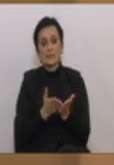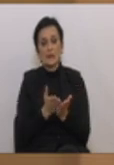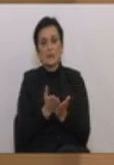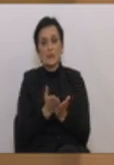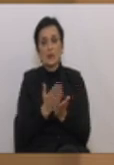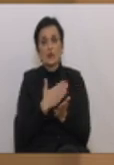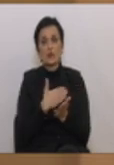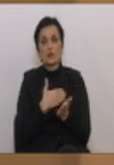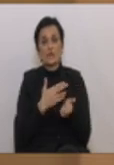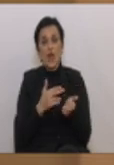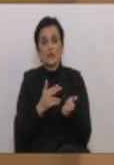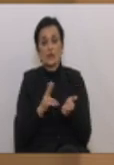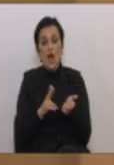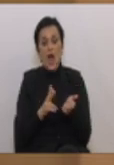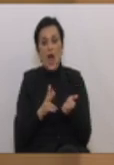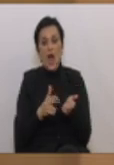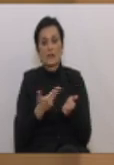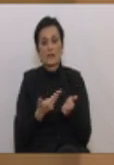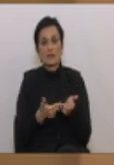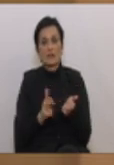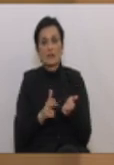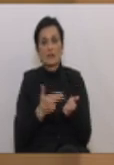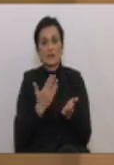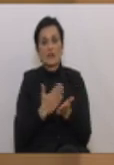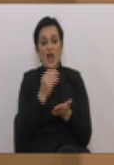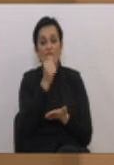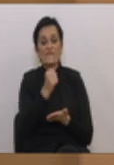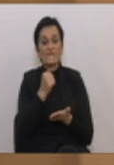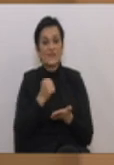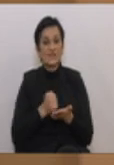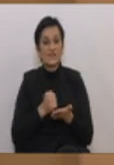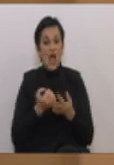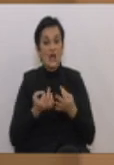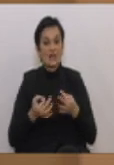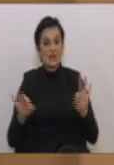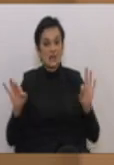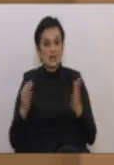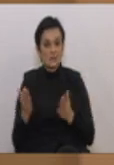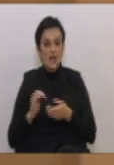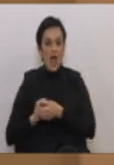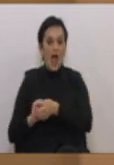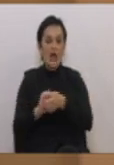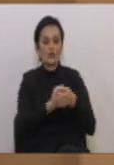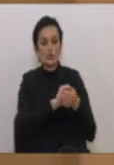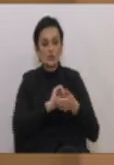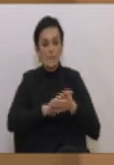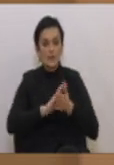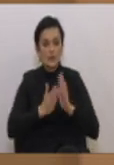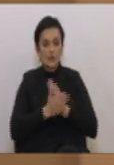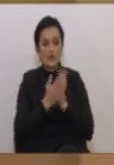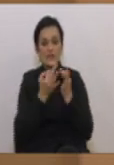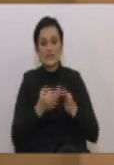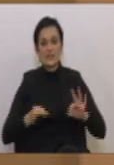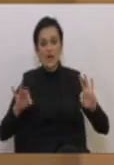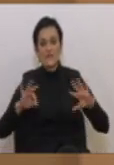ჩვენს ანგარიშზეა ვიზა ლიბერალიზაცია, ასოცირების შეთანხმება, თავისუფალი